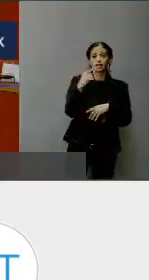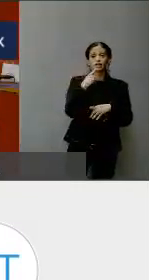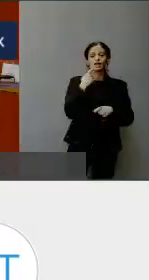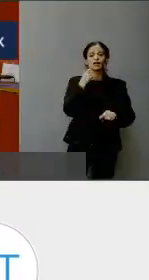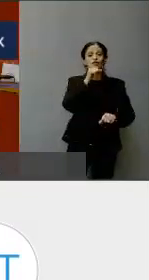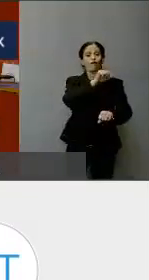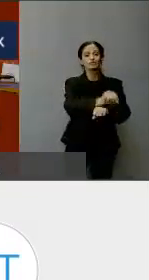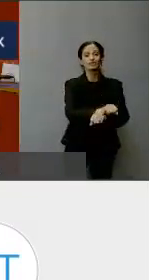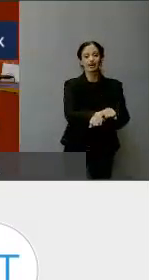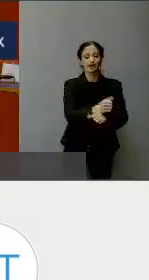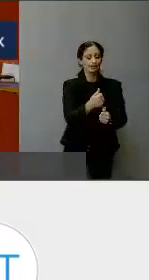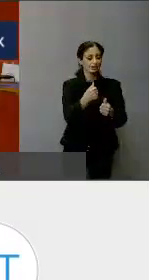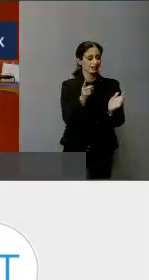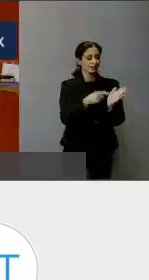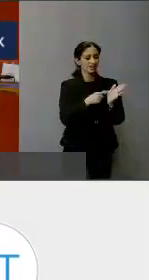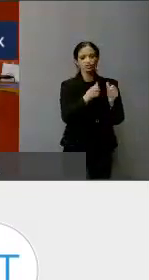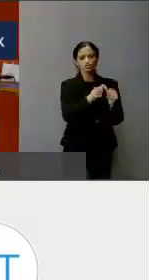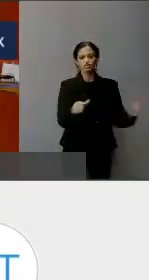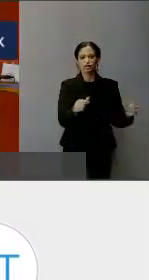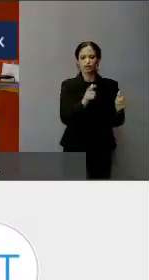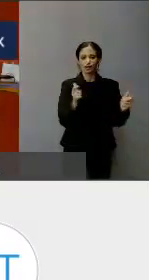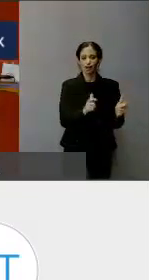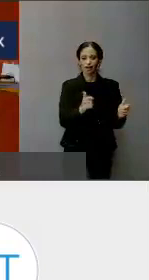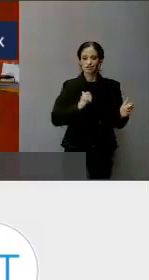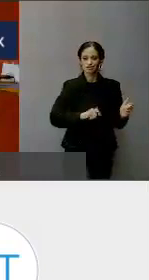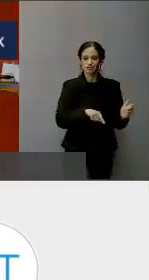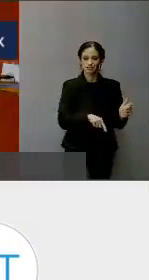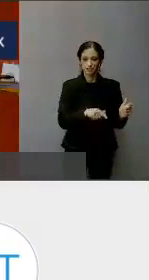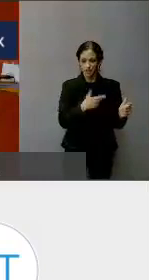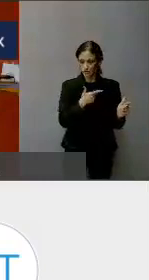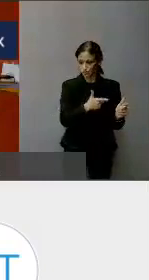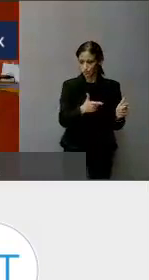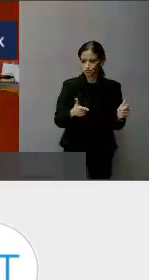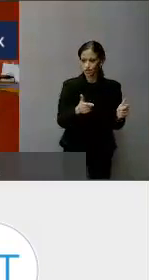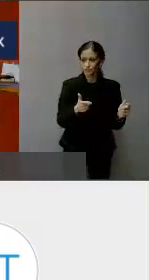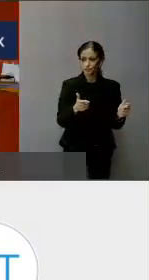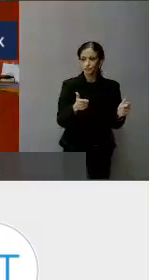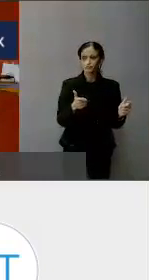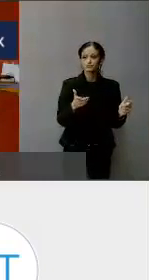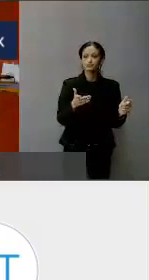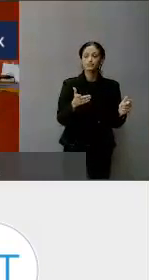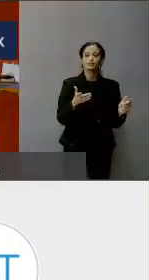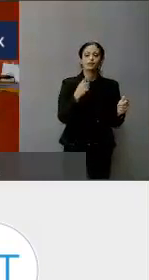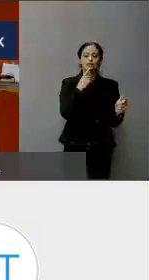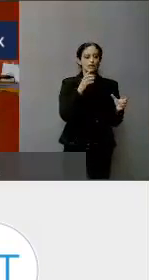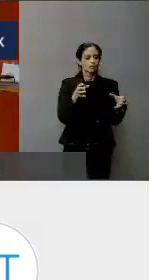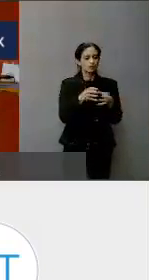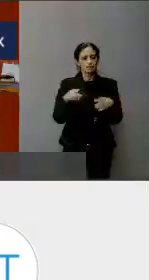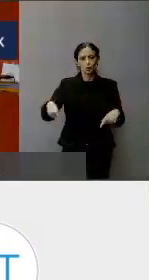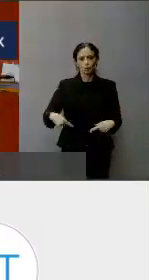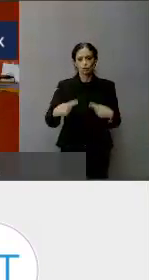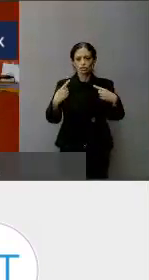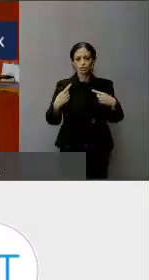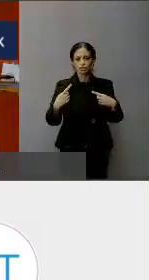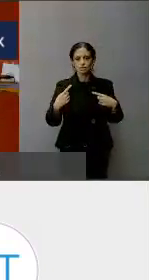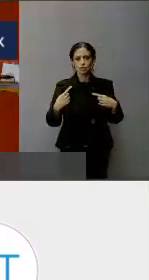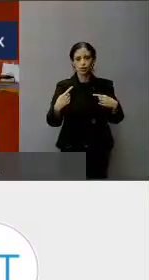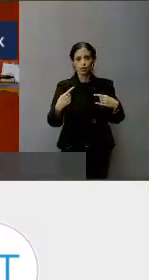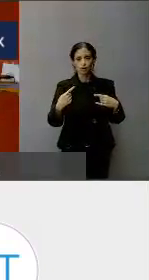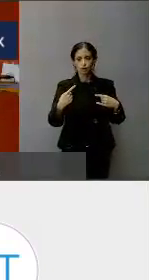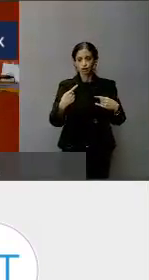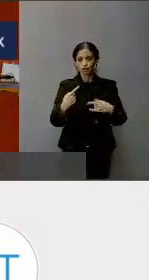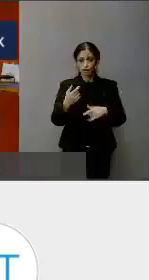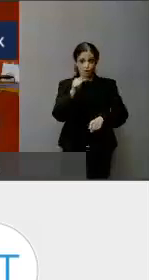in una città alzi la mano chi in neanche nei partiti di opposizione non ha mai avuto a che fare con un